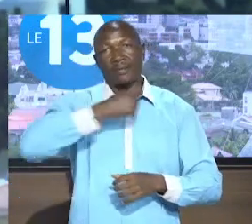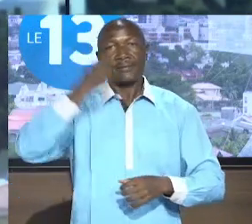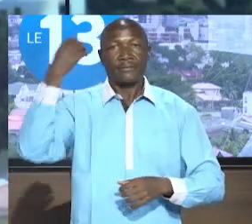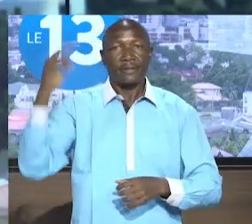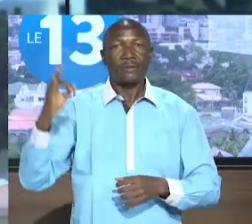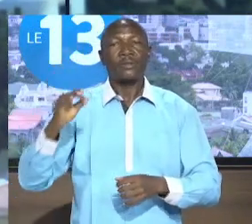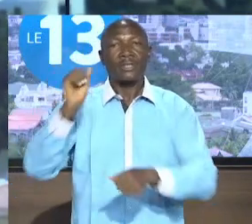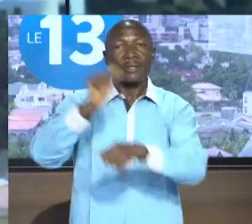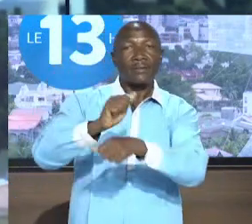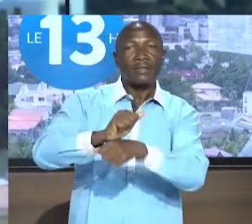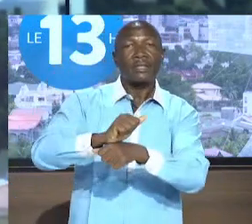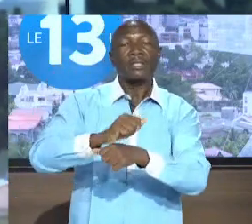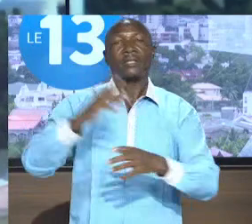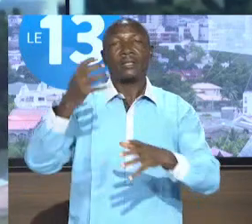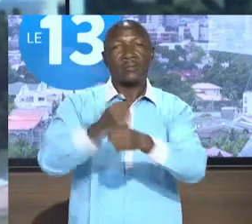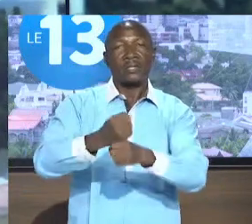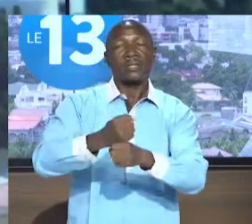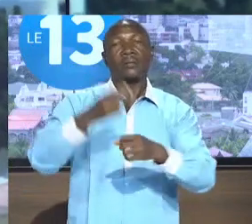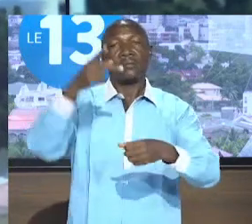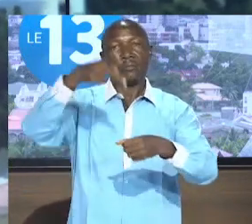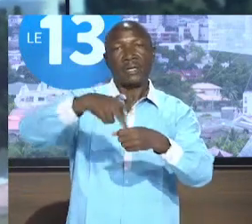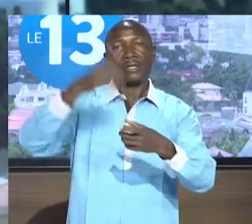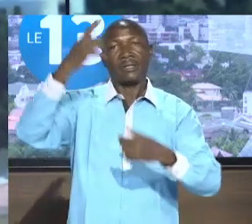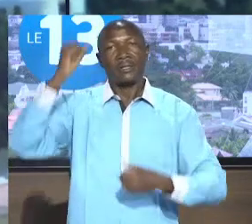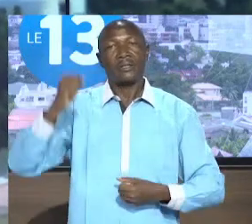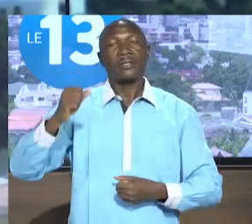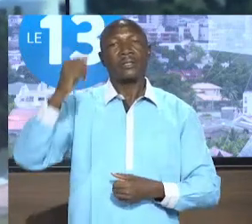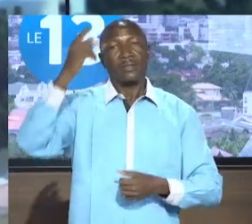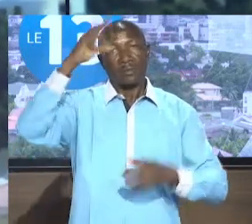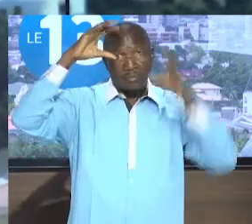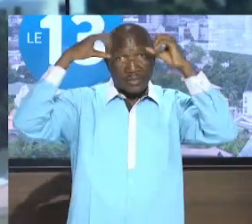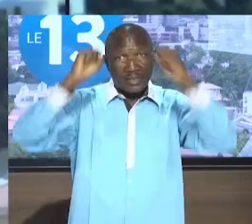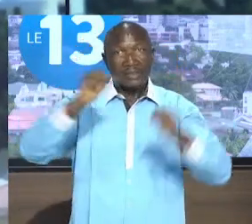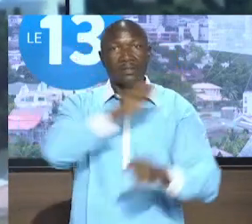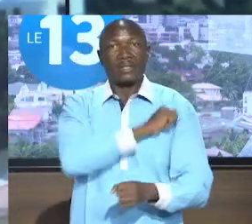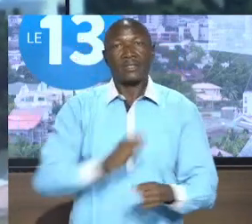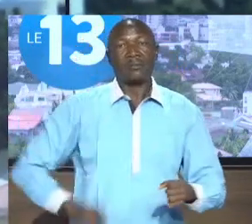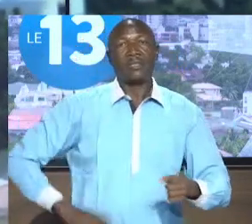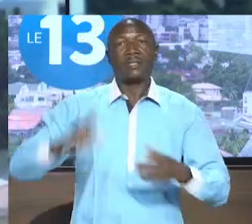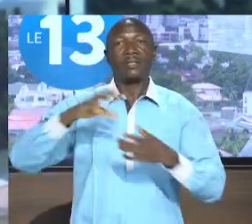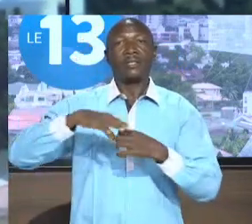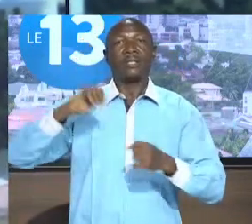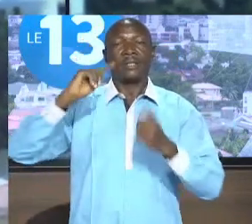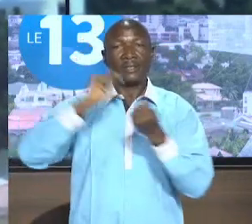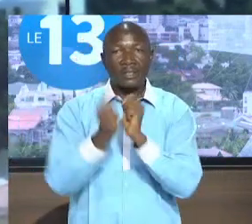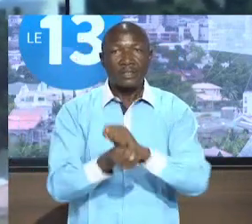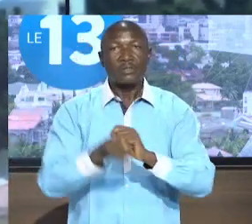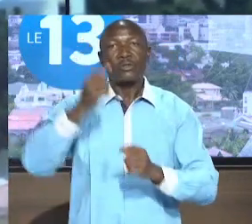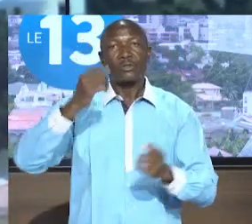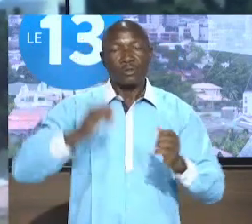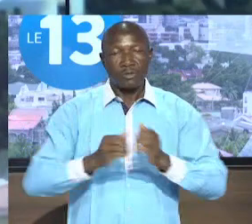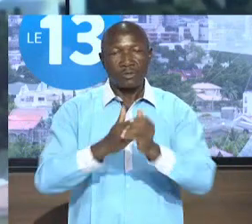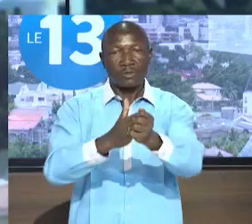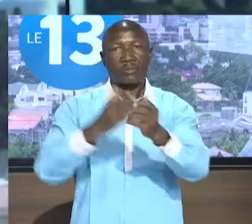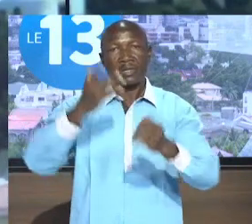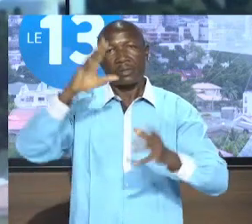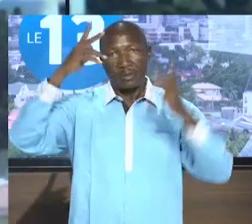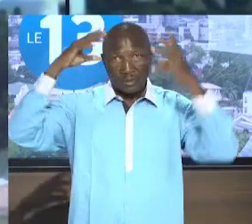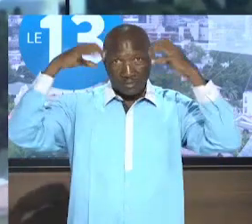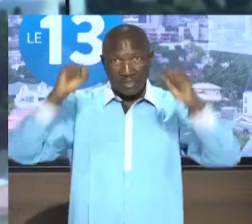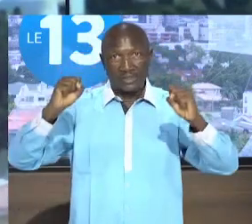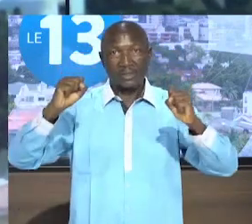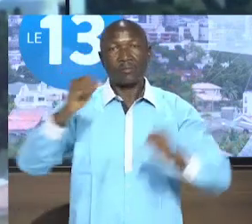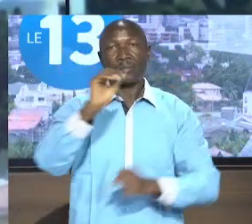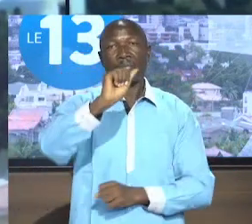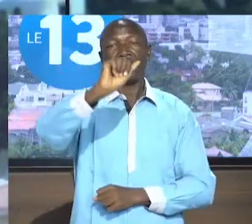des travaux auxquels prend part une délégation de l'Assemblée législative de transition conduite par son président. Ce sont 48